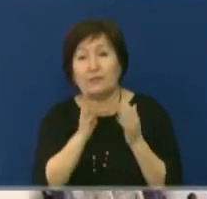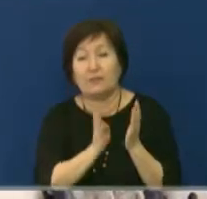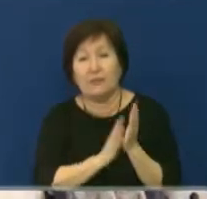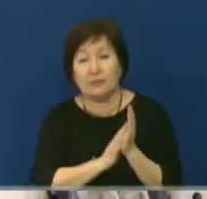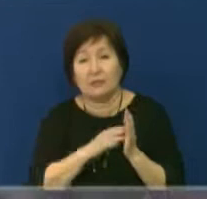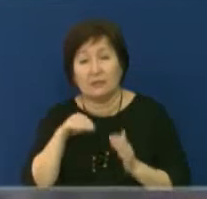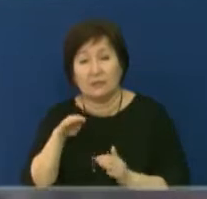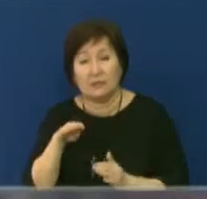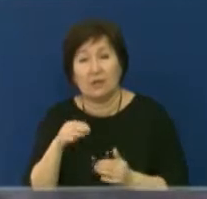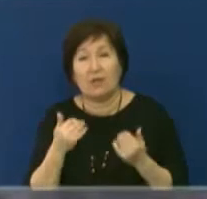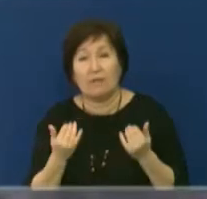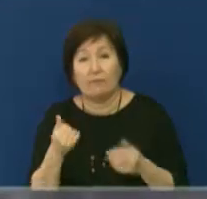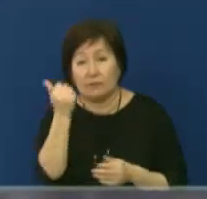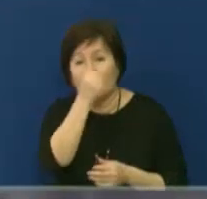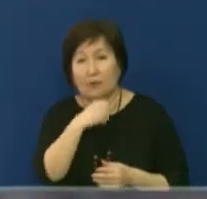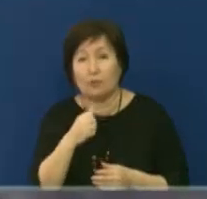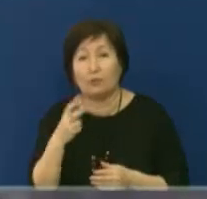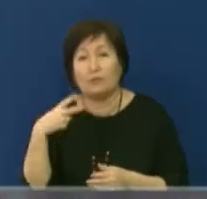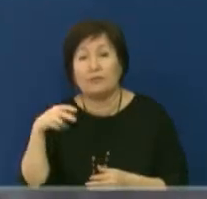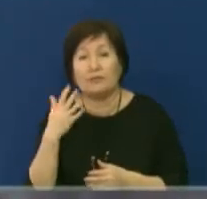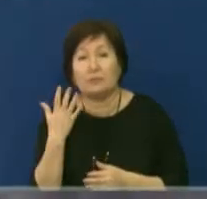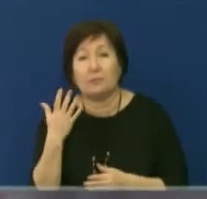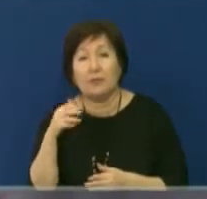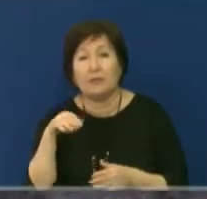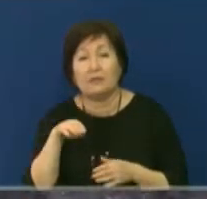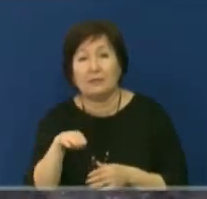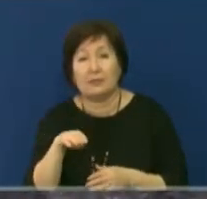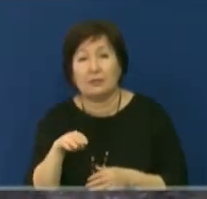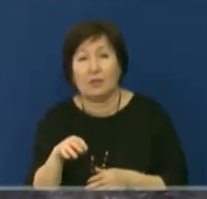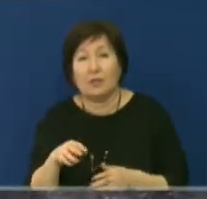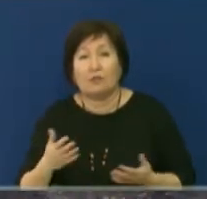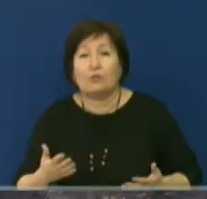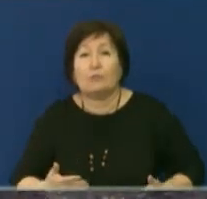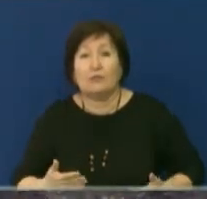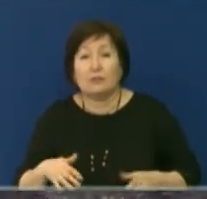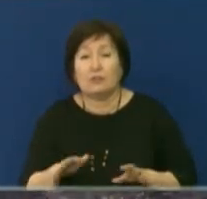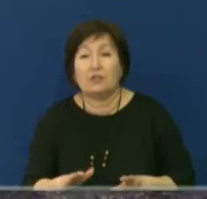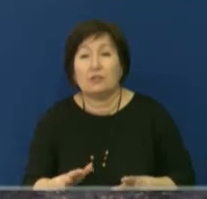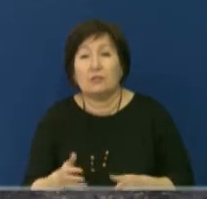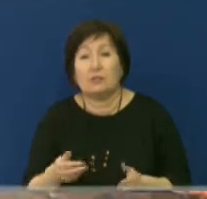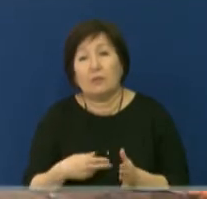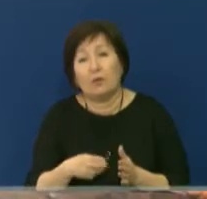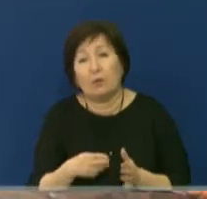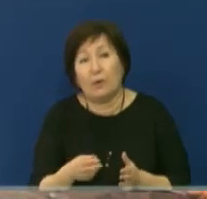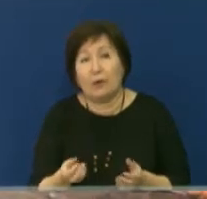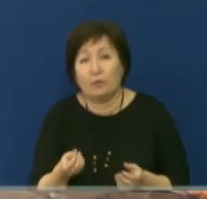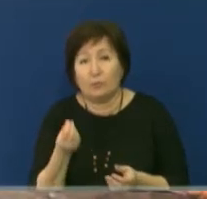25 тысяч. Несмотря на высокую стоимость, местным жителям ничего не остается, как покупать это топливо, пусть и в небольших